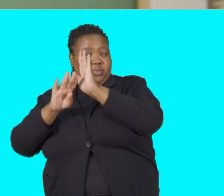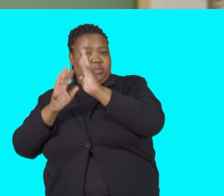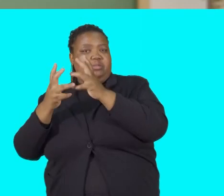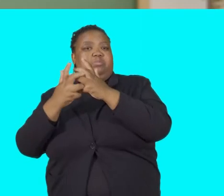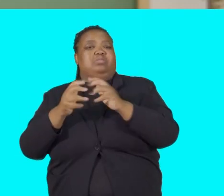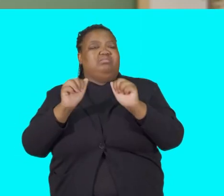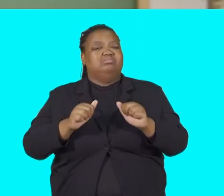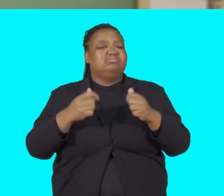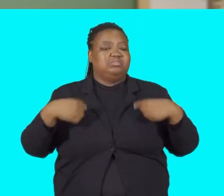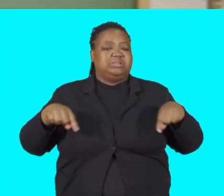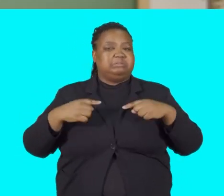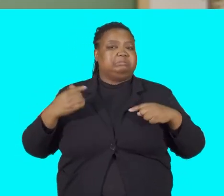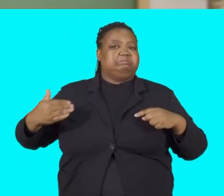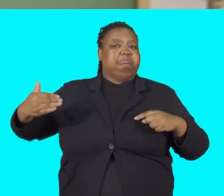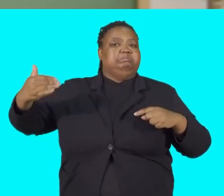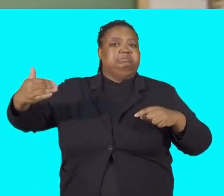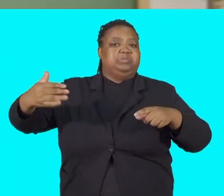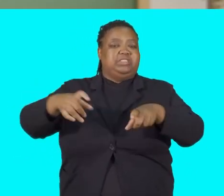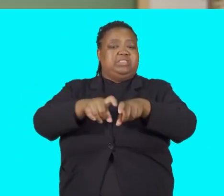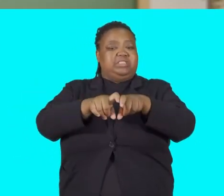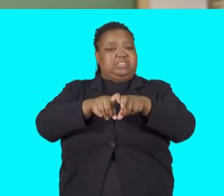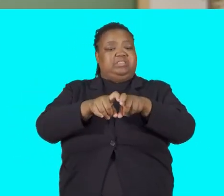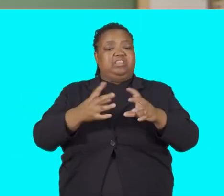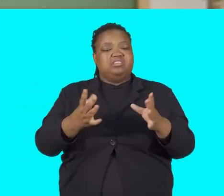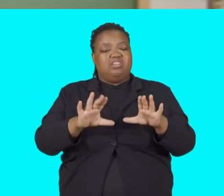sulenza maxesha onke xa sifundisa eklasini.